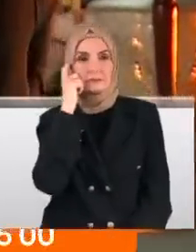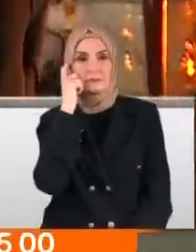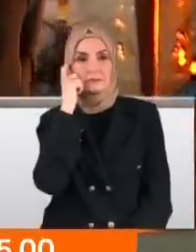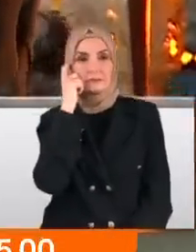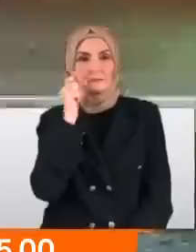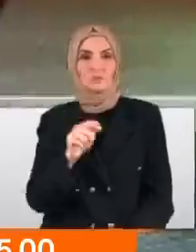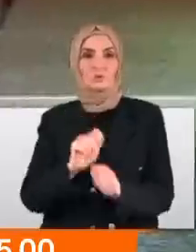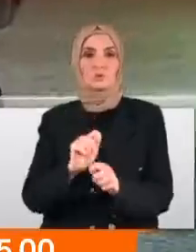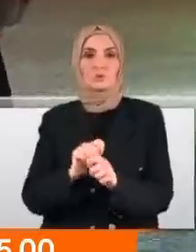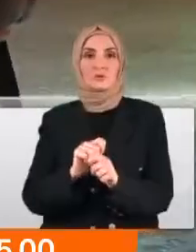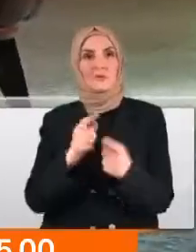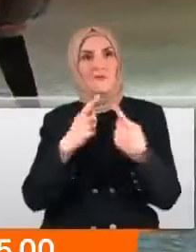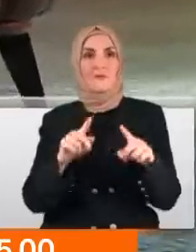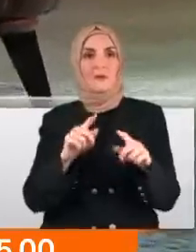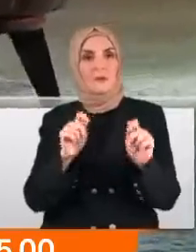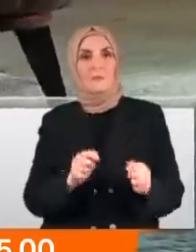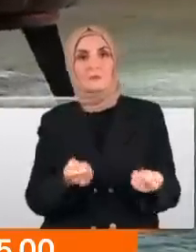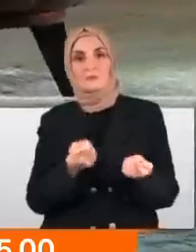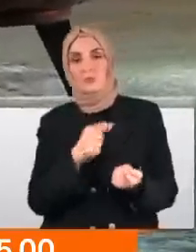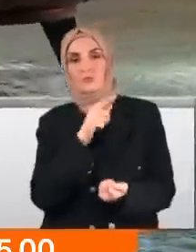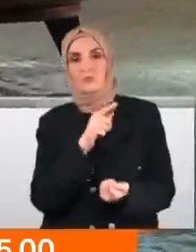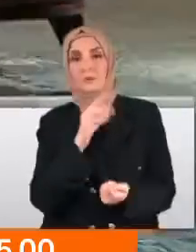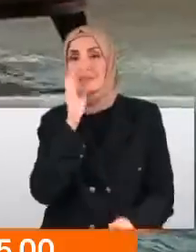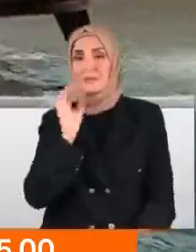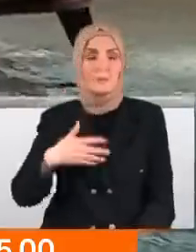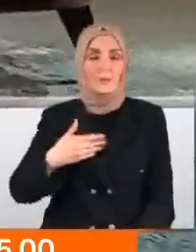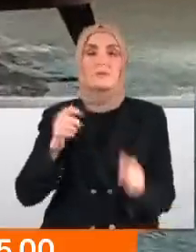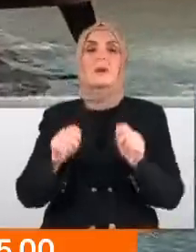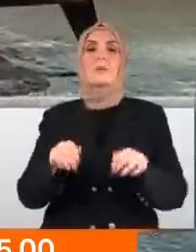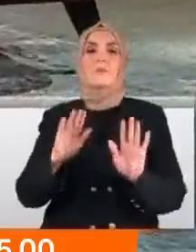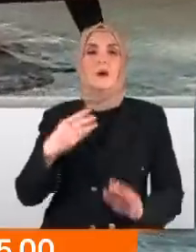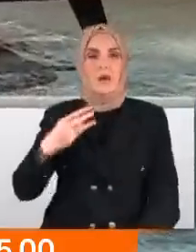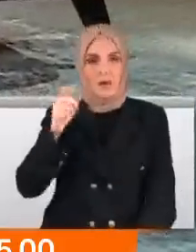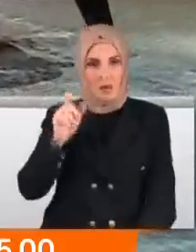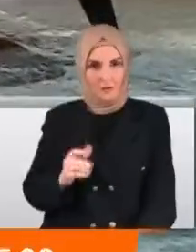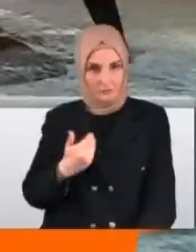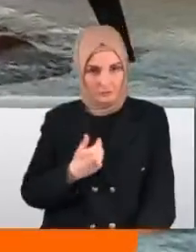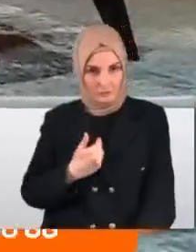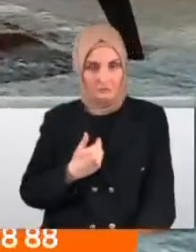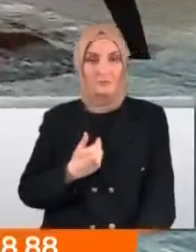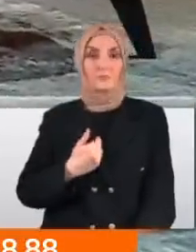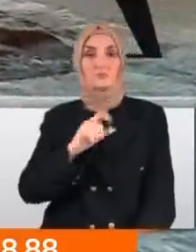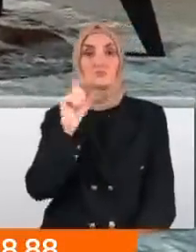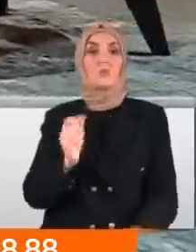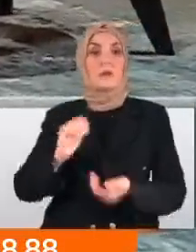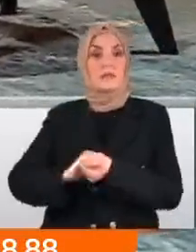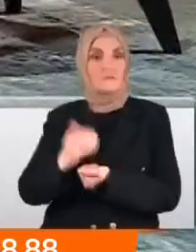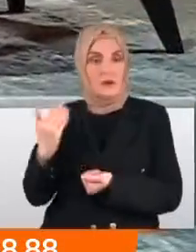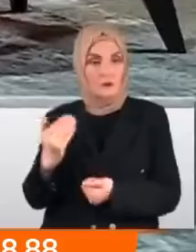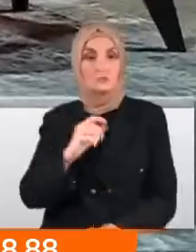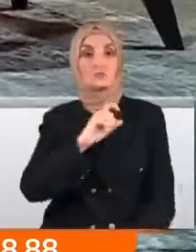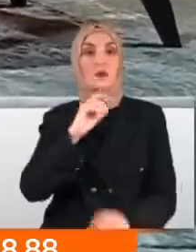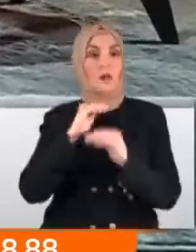alıp farklı yere gidiyor. Kimse endişe etmesin. Recep Tayyip Erdoğan ve Cumhur İttifakı Cumhur'un ve